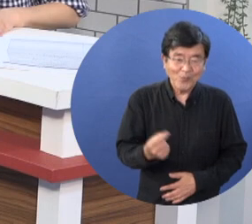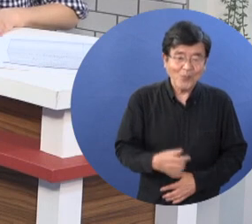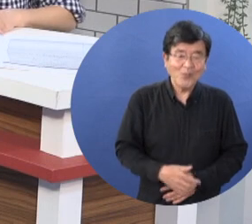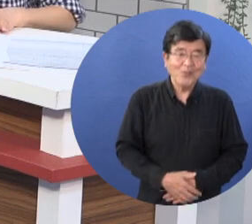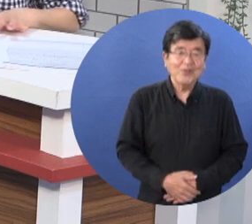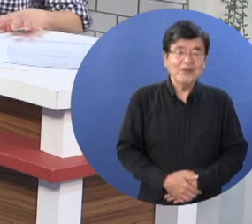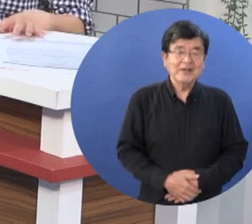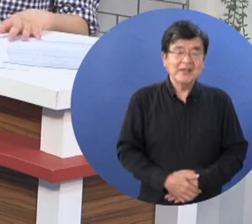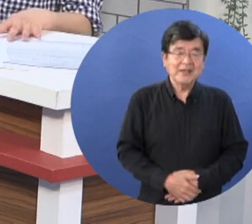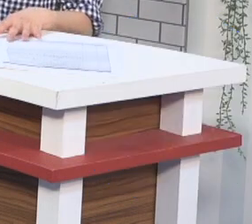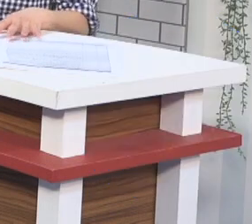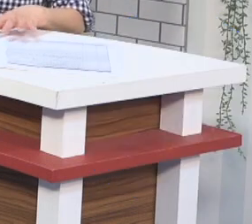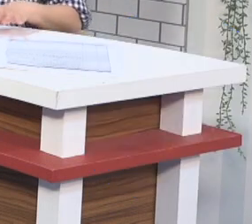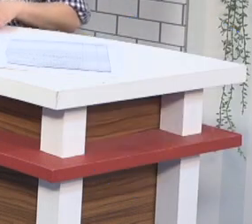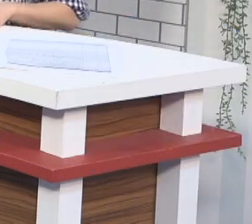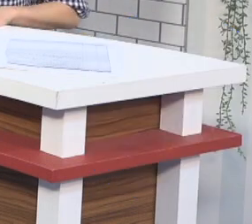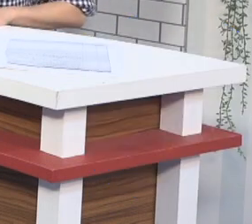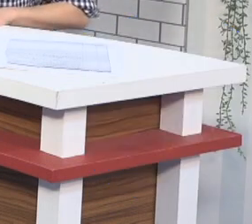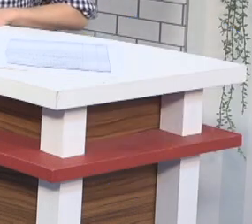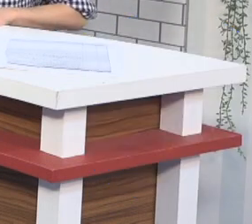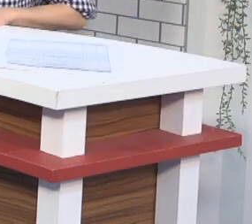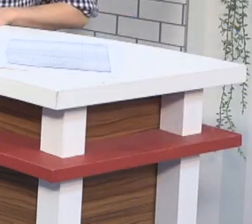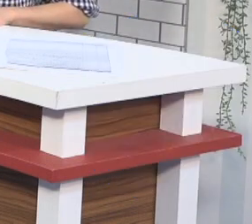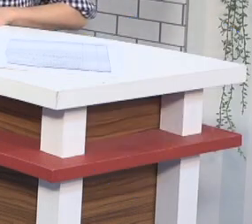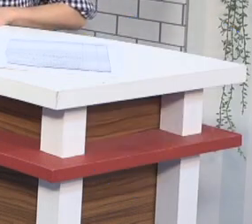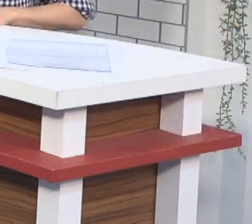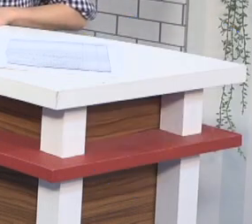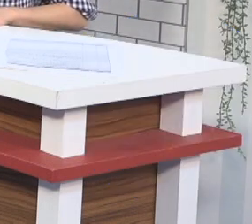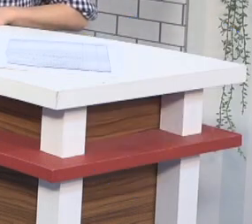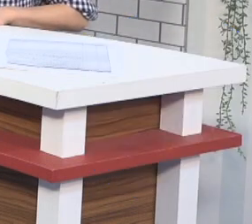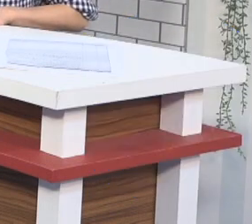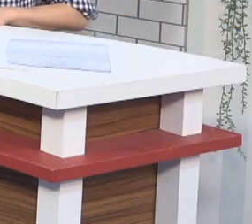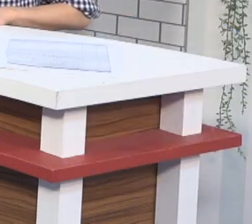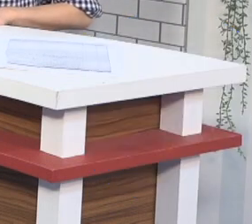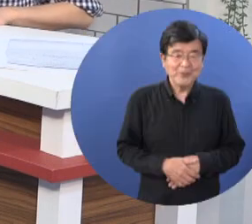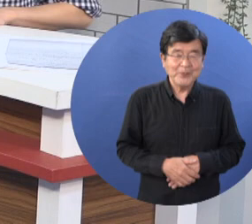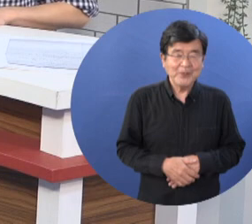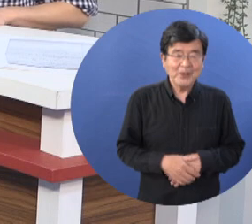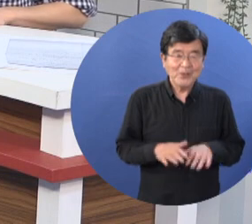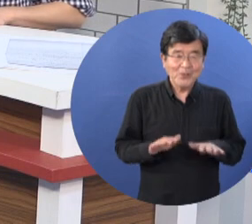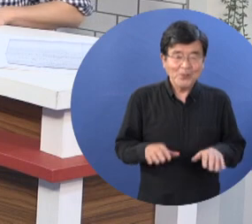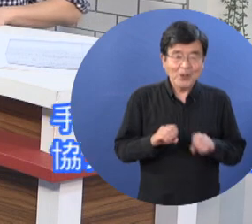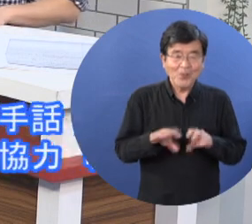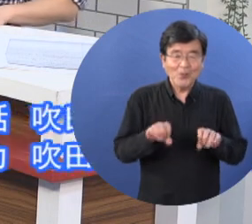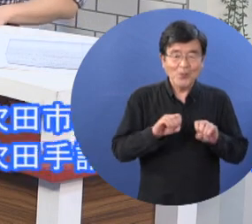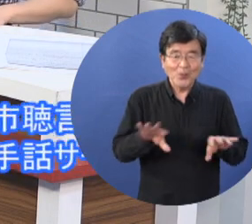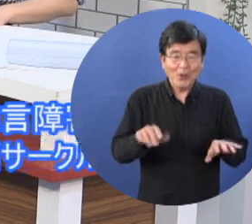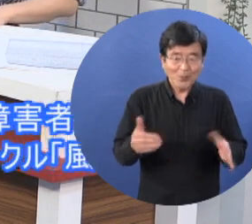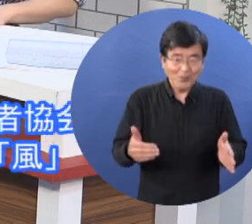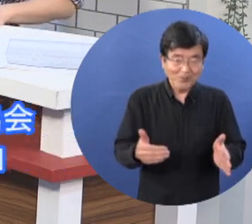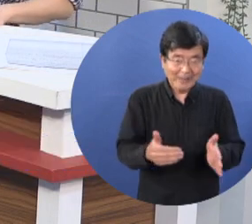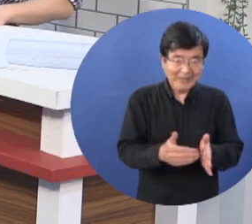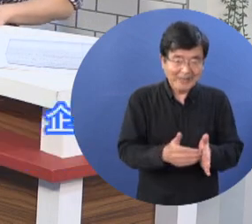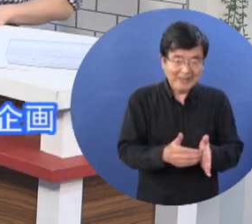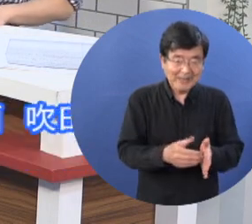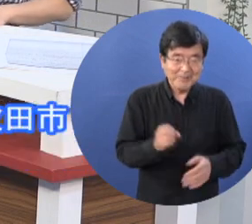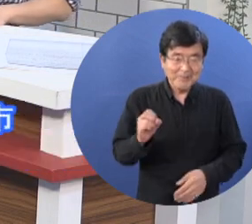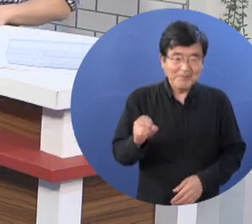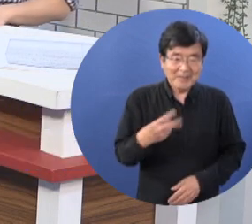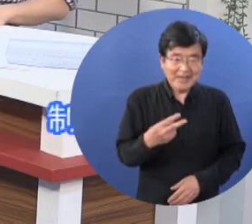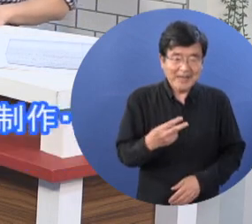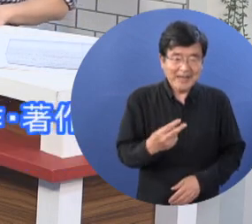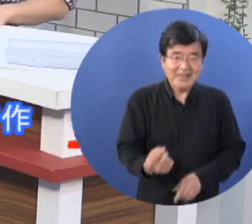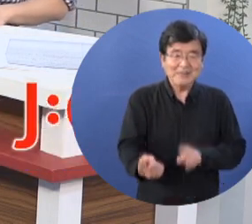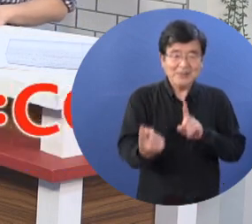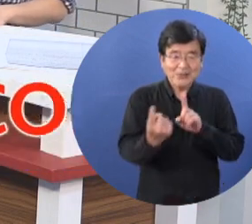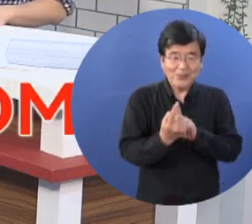ない、 あ、確かに トピックスでございました。はい、ということで、はい、今回の放送はここまででございます。それではまた